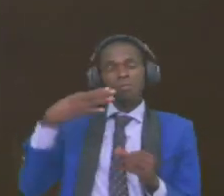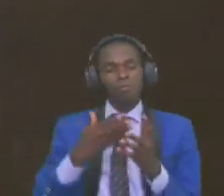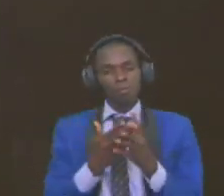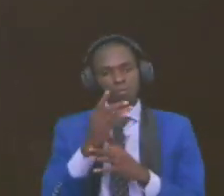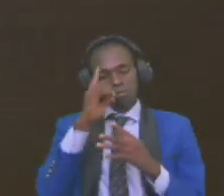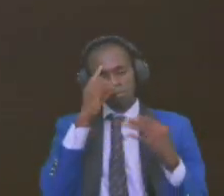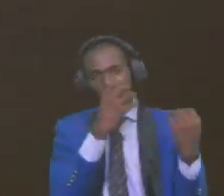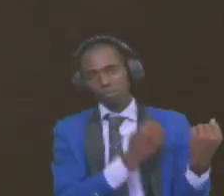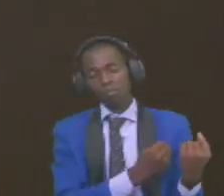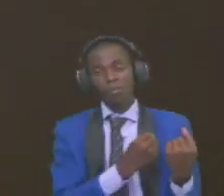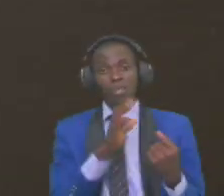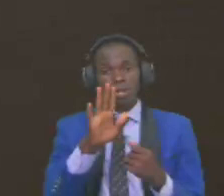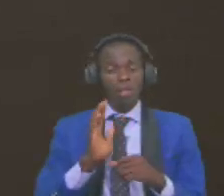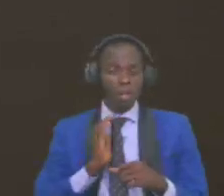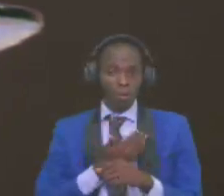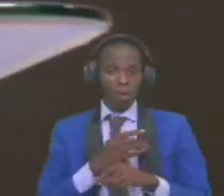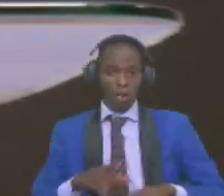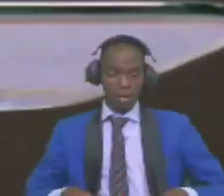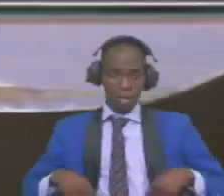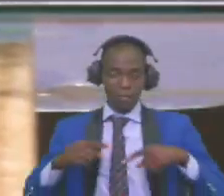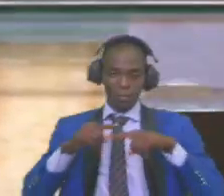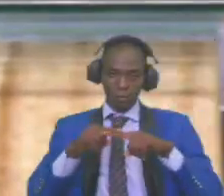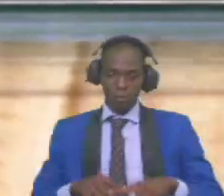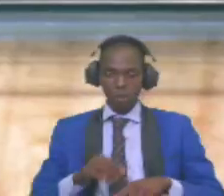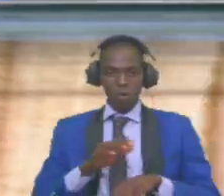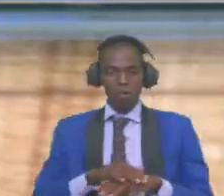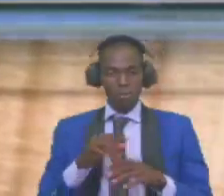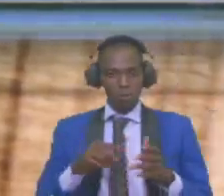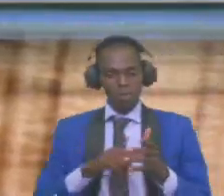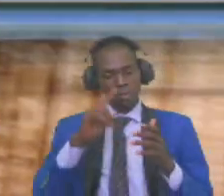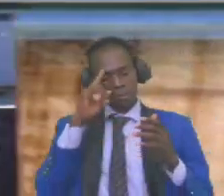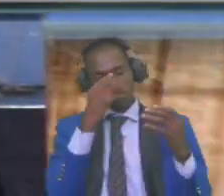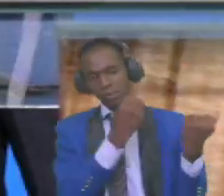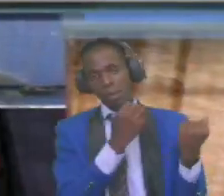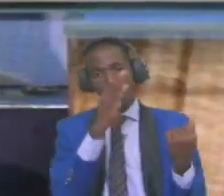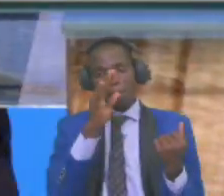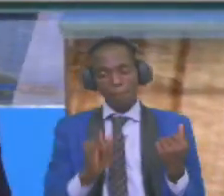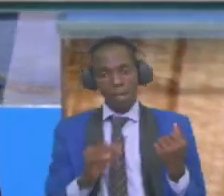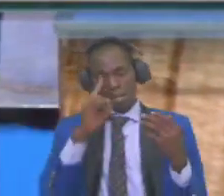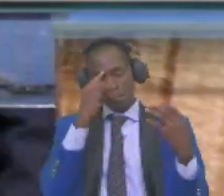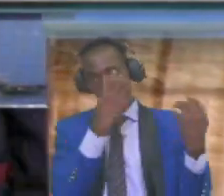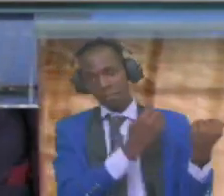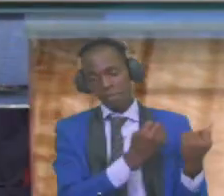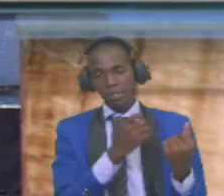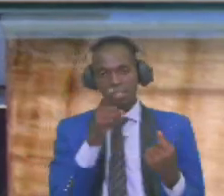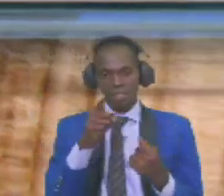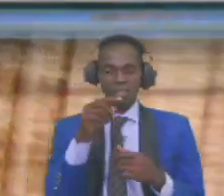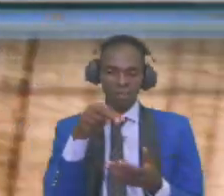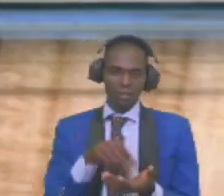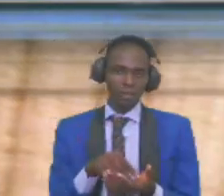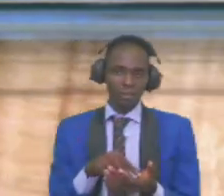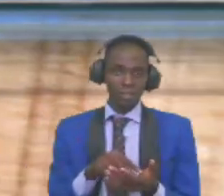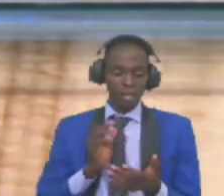grâce aux moyennes de la fois notre vie dépendent que la foi n'est pas la foi peuvent aller 2009